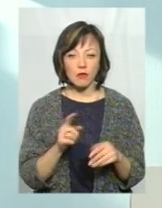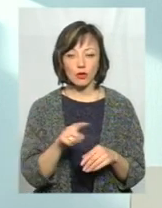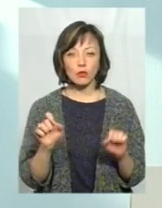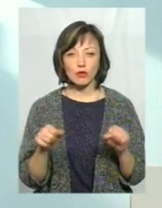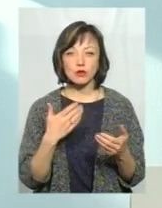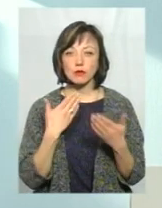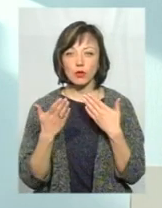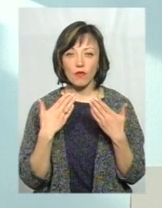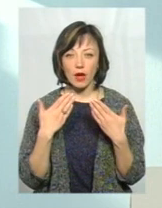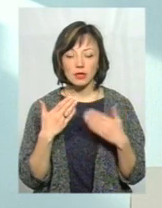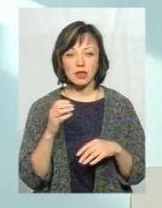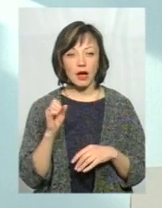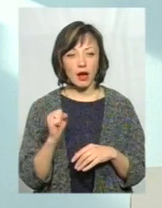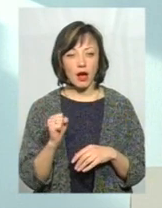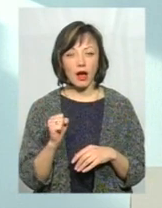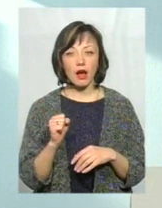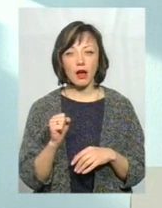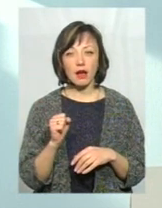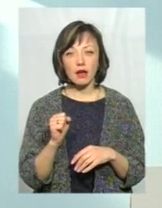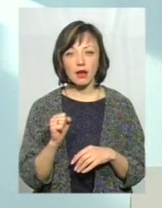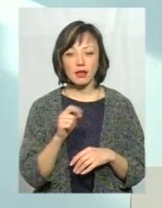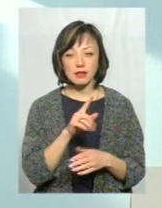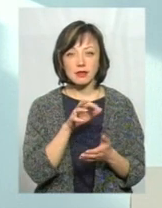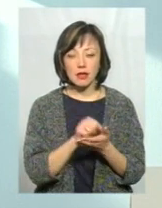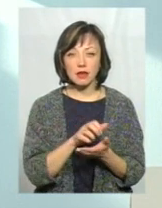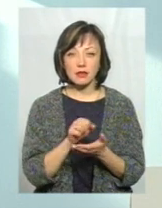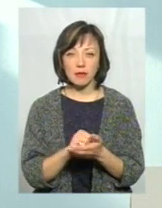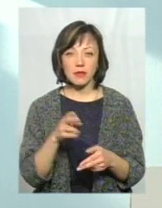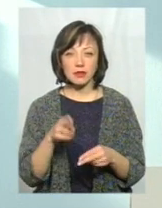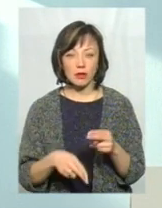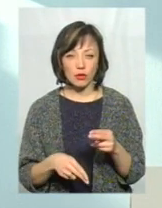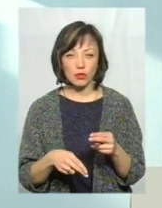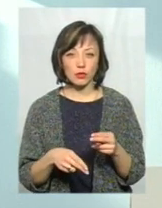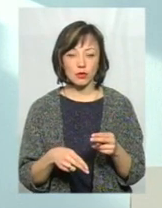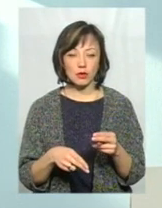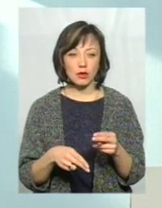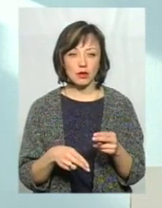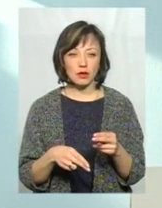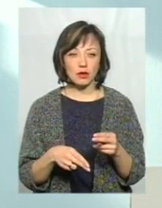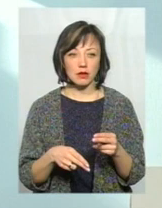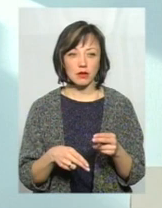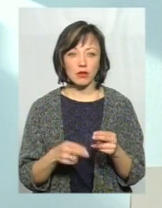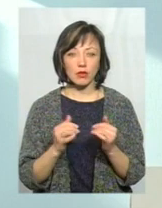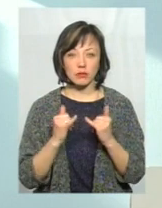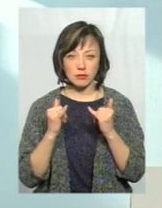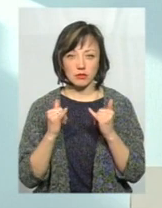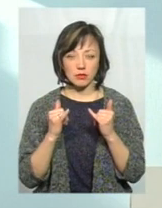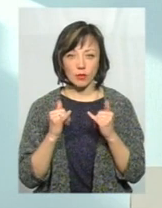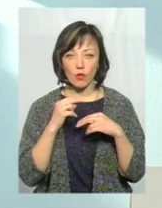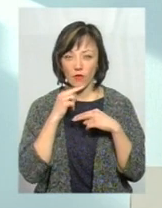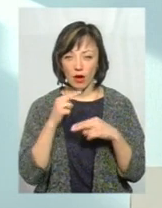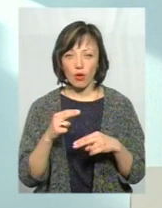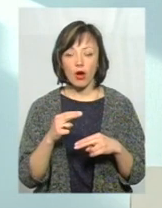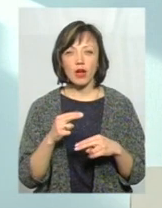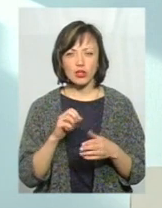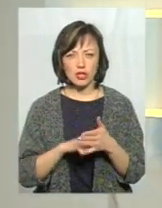можуть спілкуватися, а ті в силу своєї зайнятості перестають, знаєте, віддавати їм належну увагу.